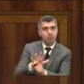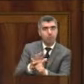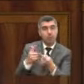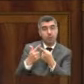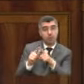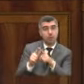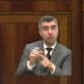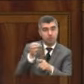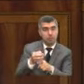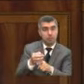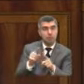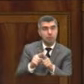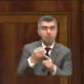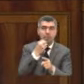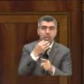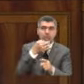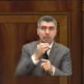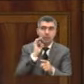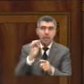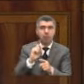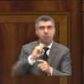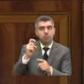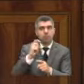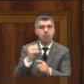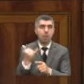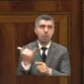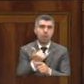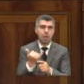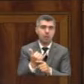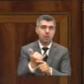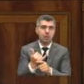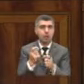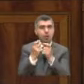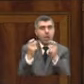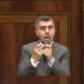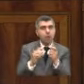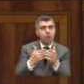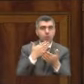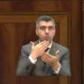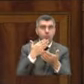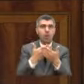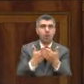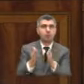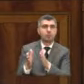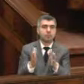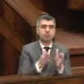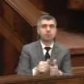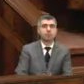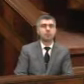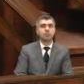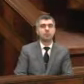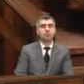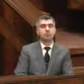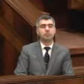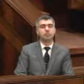ماسه الى العيش الكريم من كل الفئات كانوا افرادا او مقاولات. وشكرا. شكرا سيد النائبه المحترمه. نمر